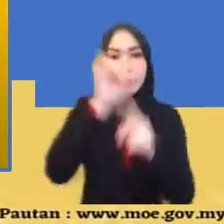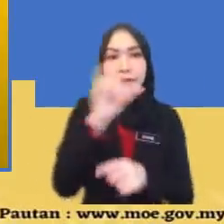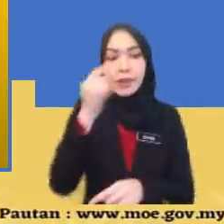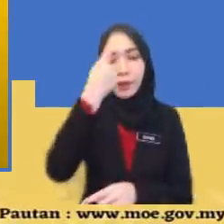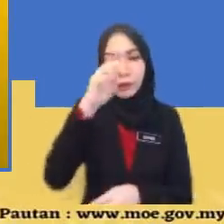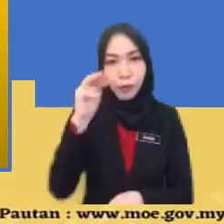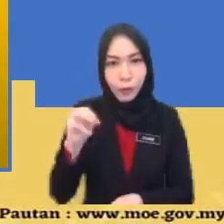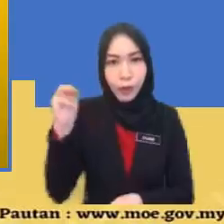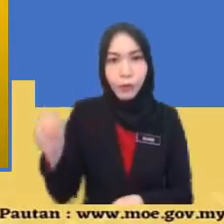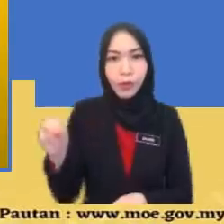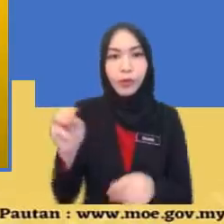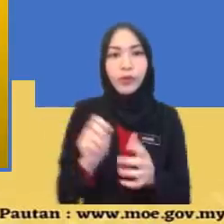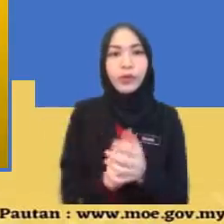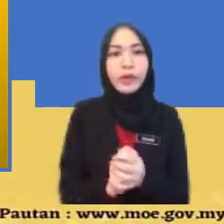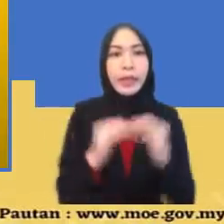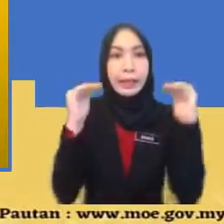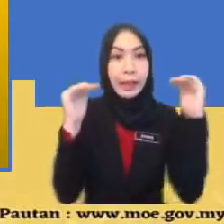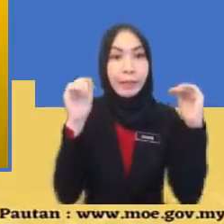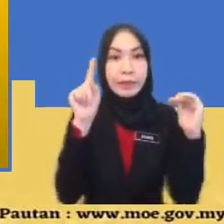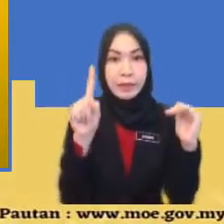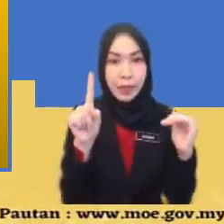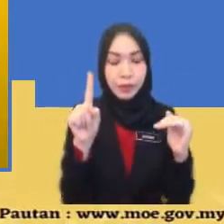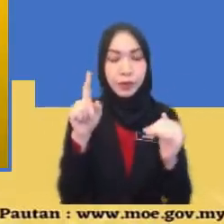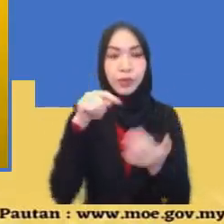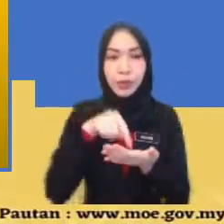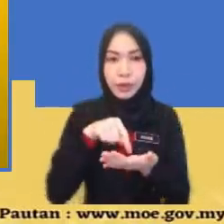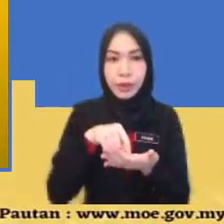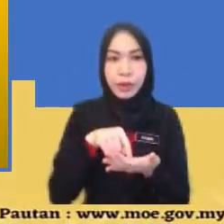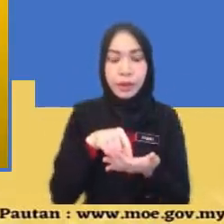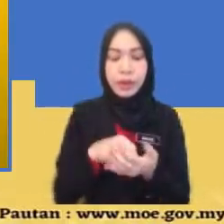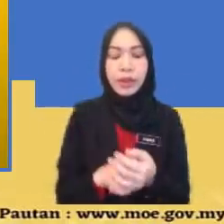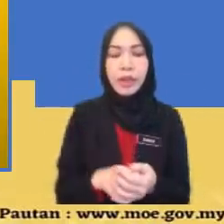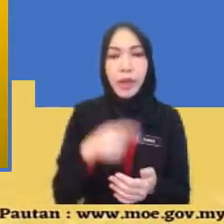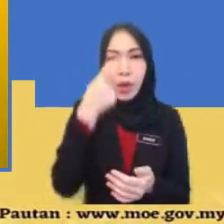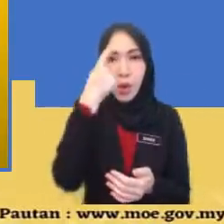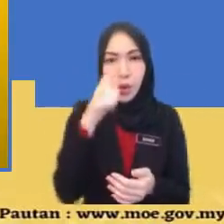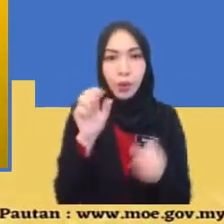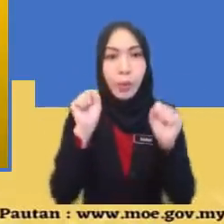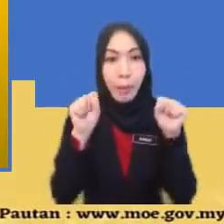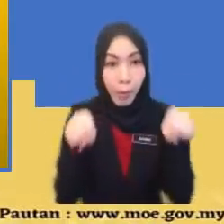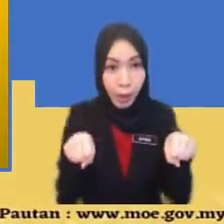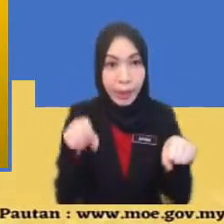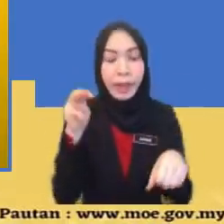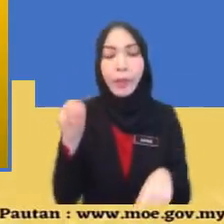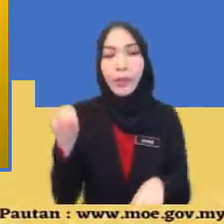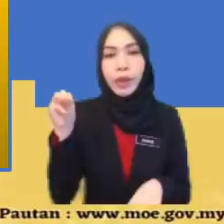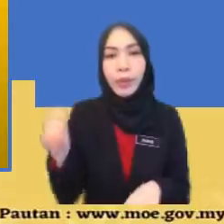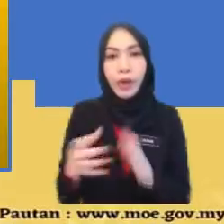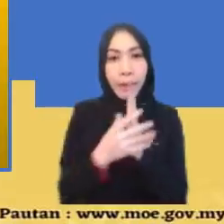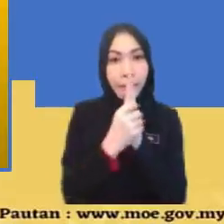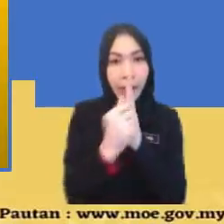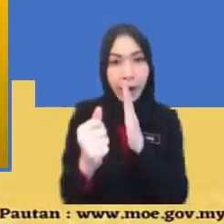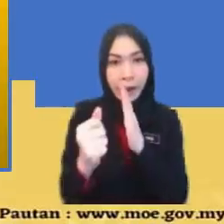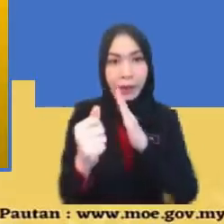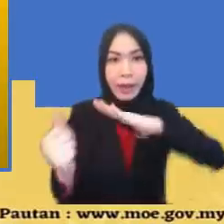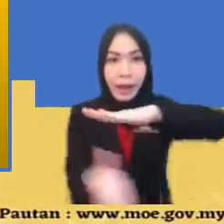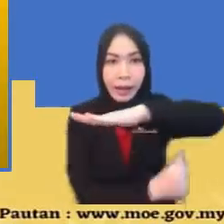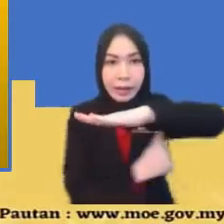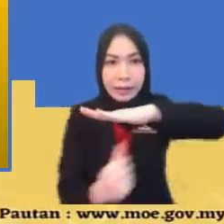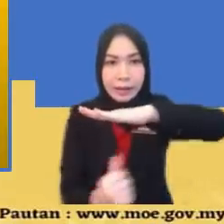satu ini adalah untuk memastikan murid-murid ini dapat menguasai kemahiran asas ini pasti Dhani masih